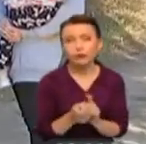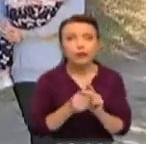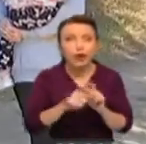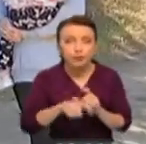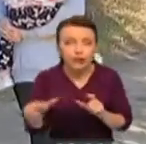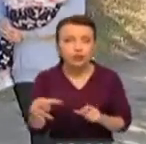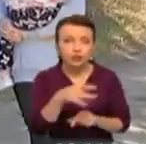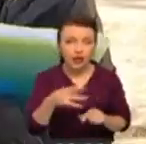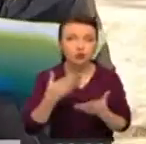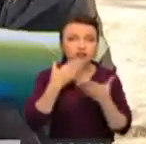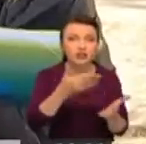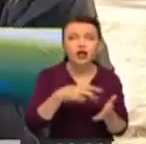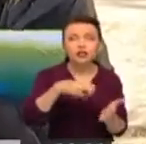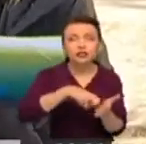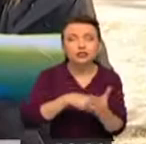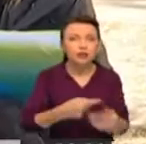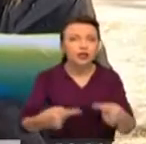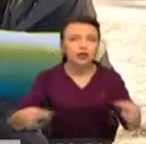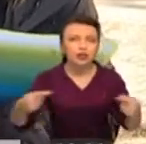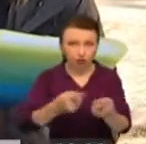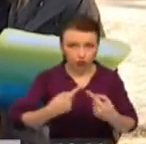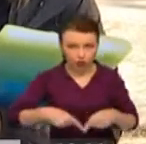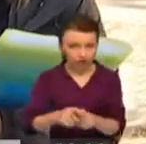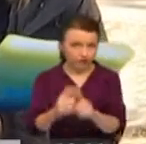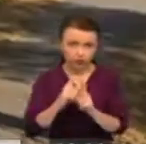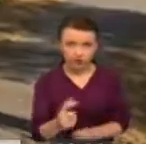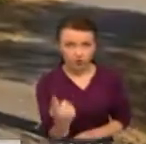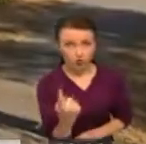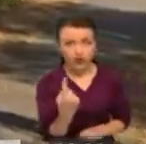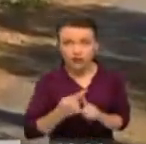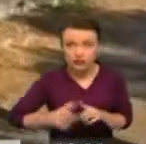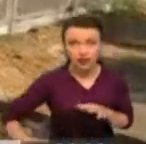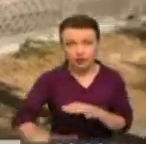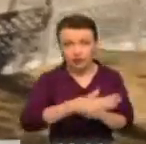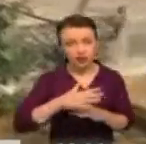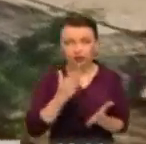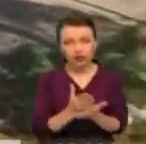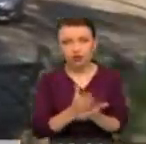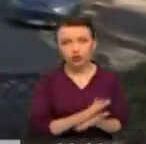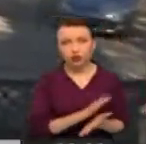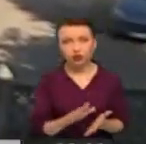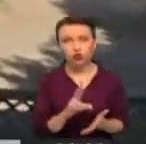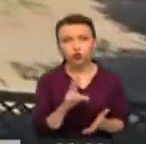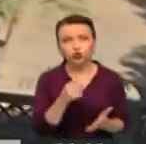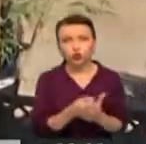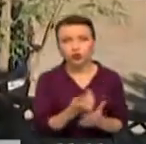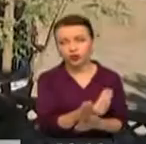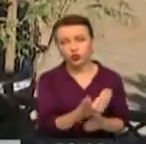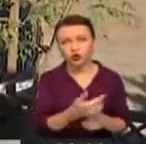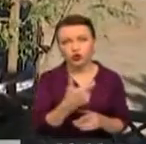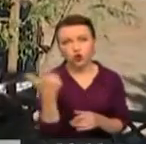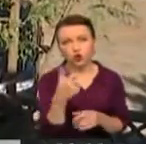району зверталися з листами до різних інстанцій, але відповідь одна – ця ділянка не належить до їхньої компетенції.